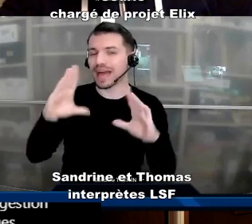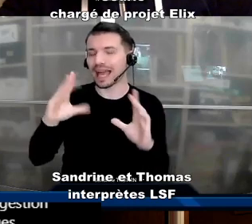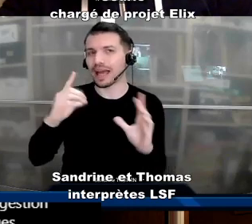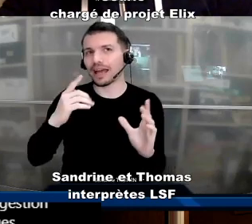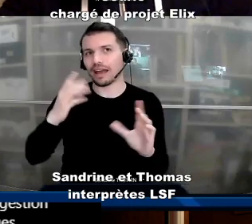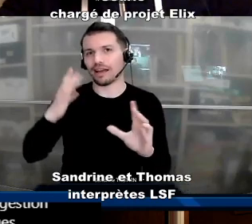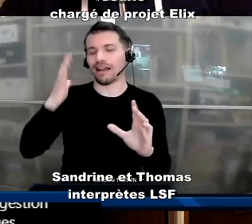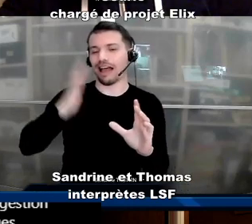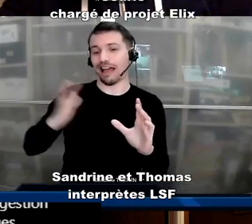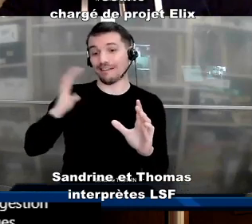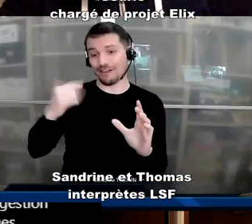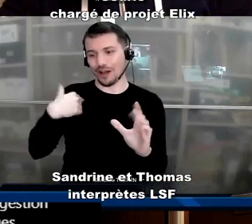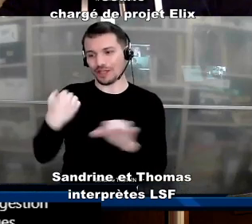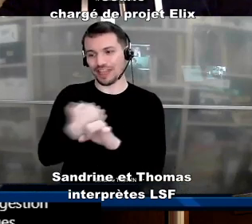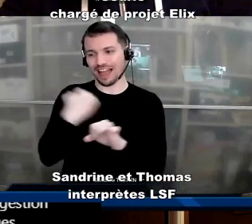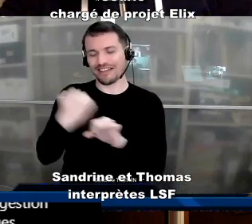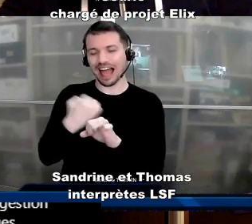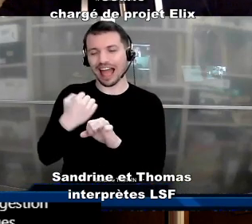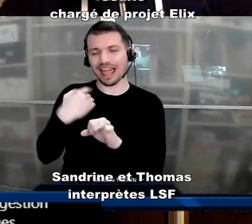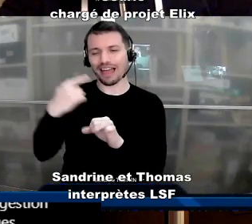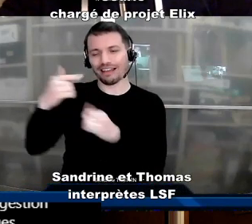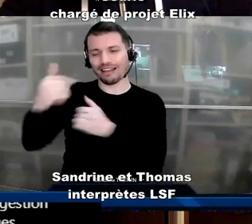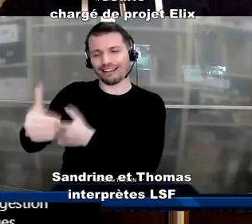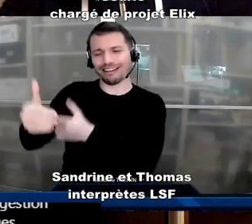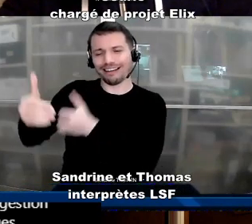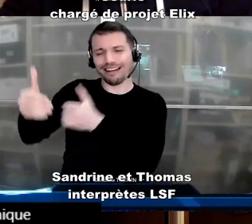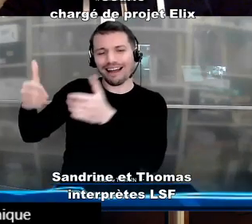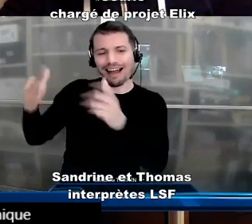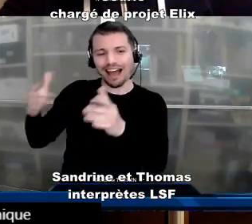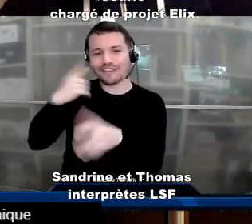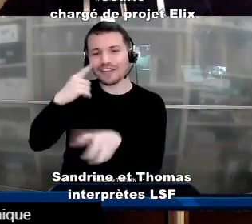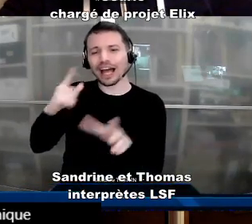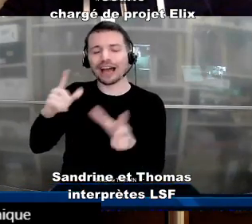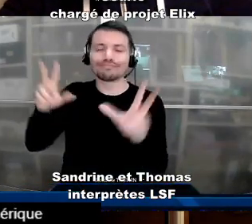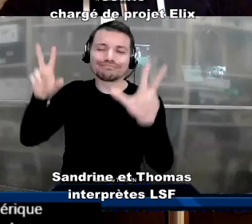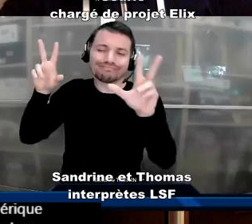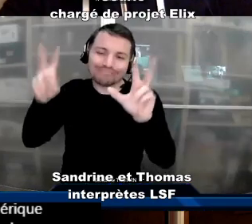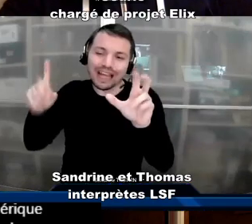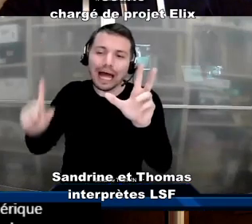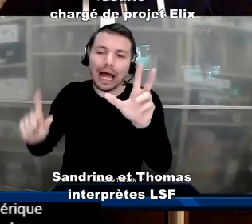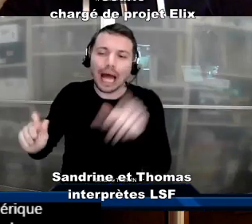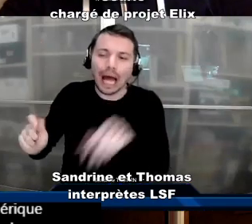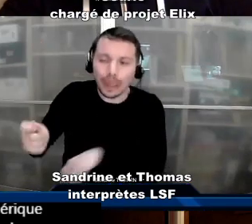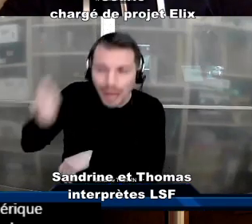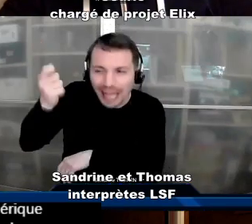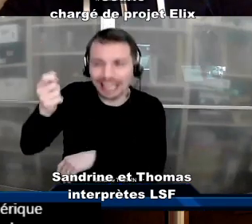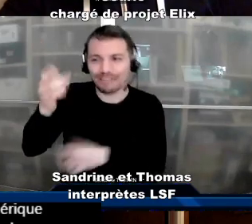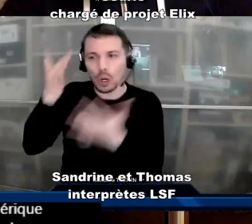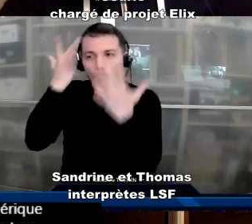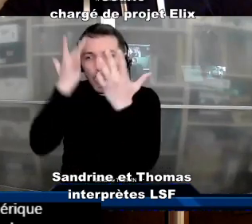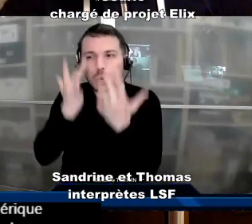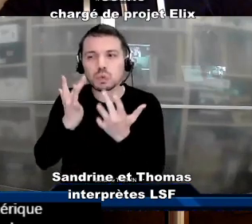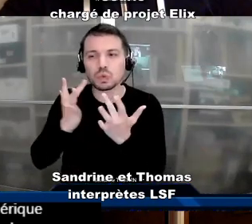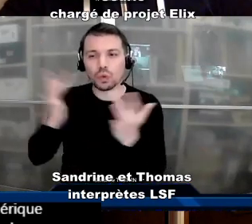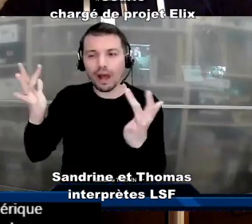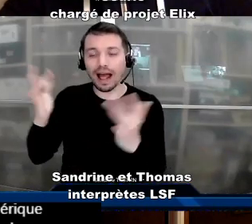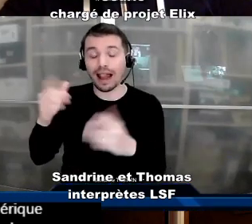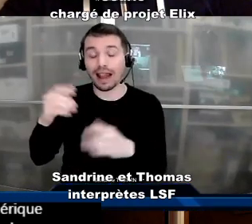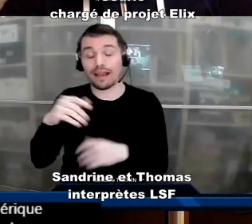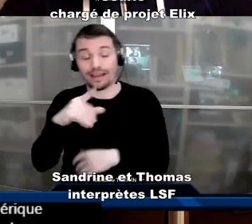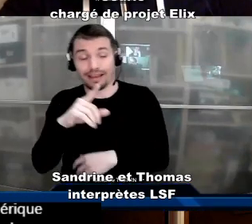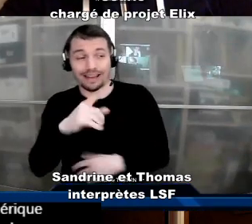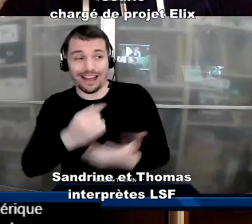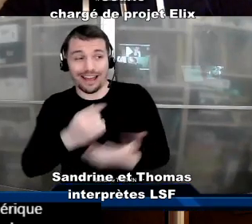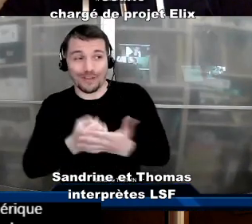domaines éducatifs et culturels. Et en fait, ça m'a... Alors, quand on habite dans le